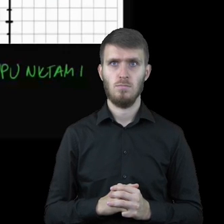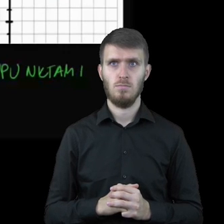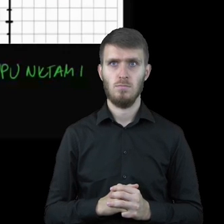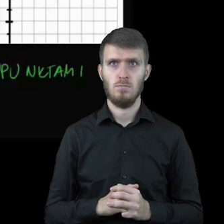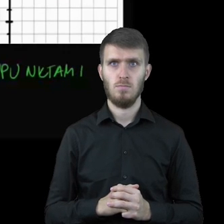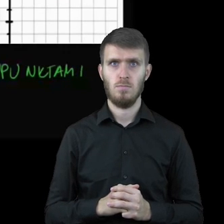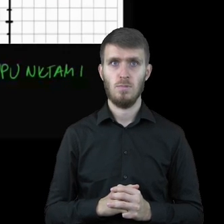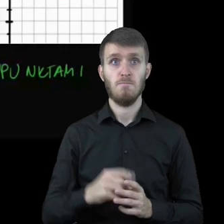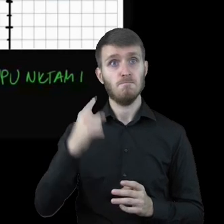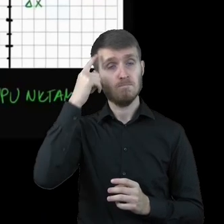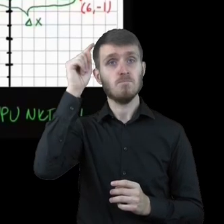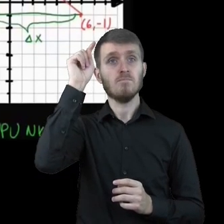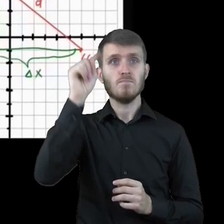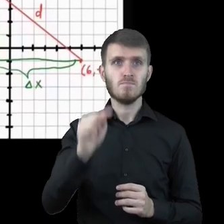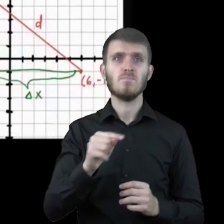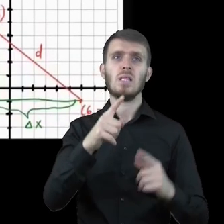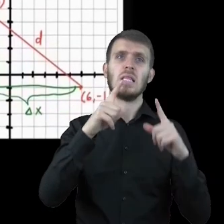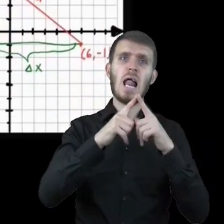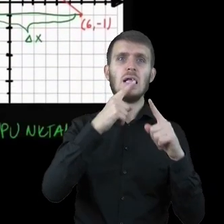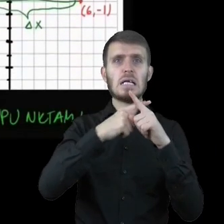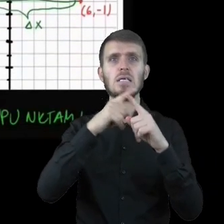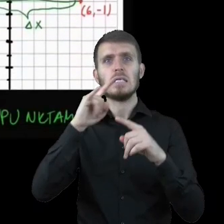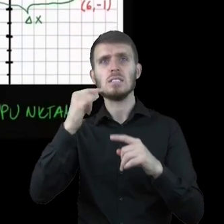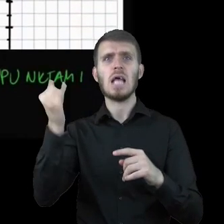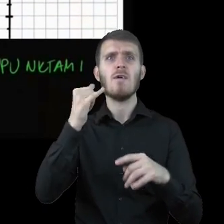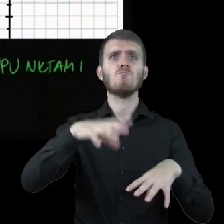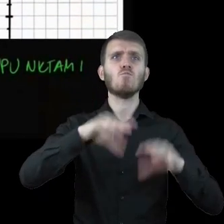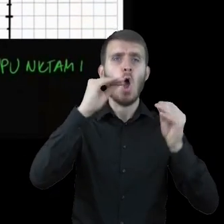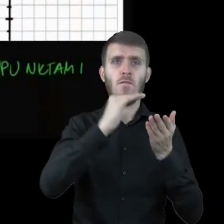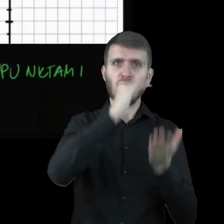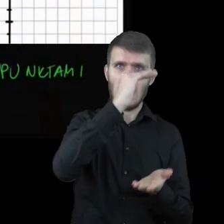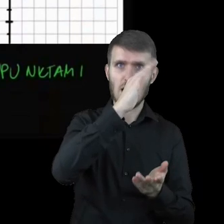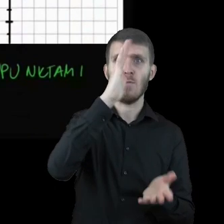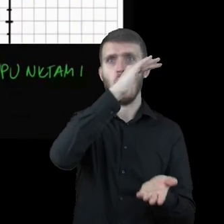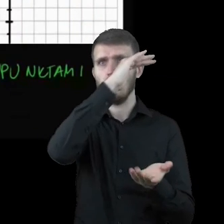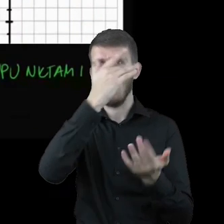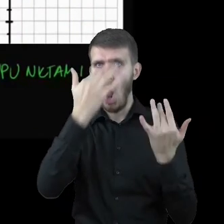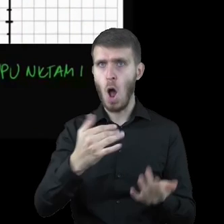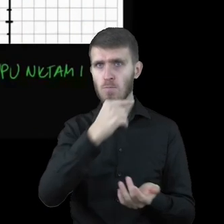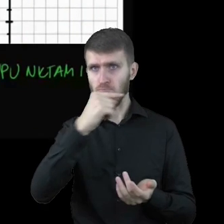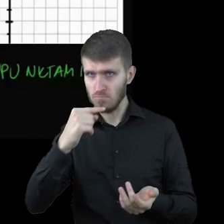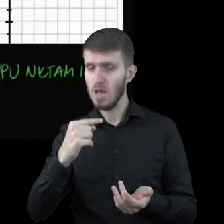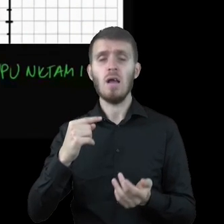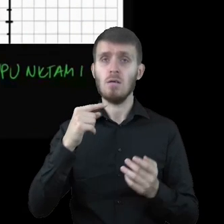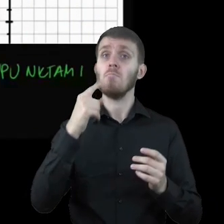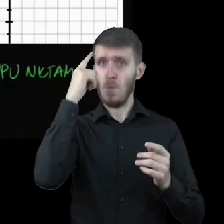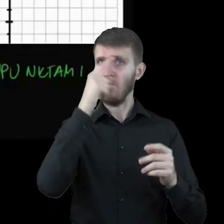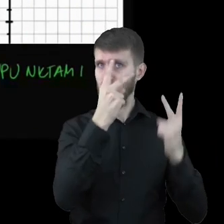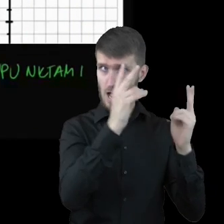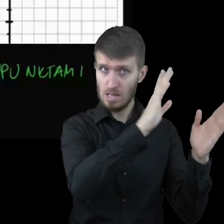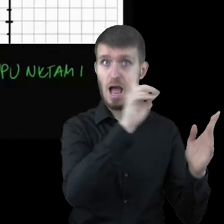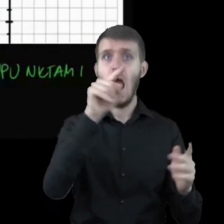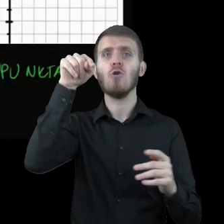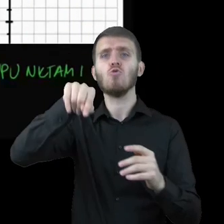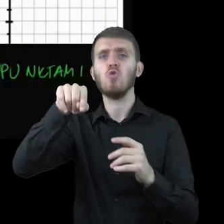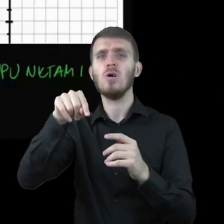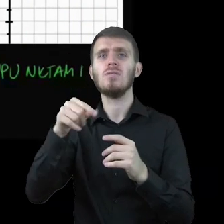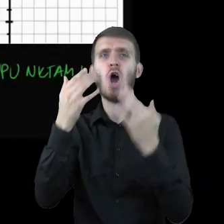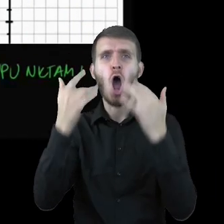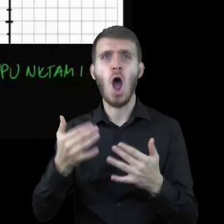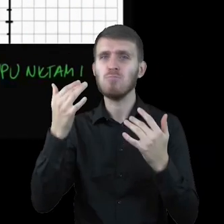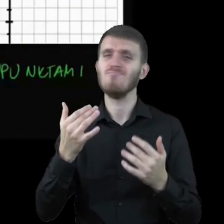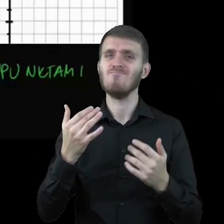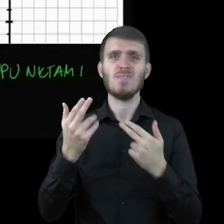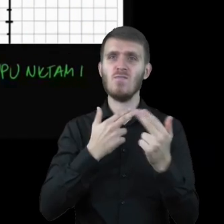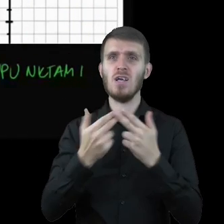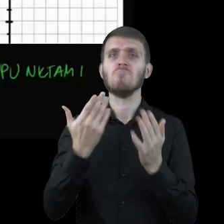przykładach, prawda, tutaj ten delta X, delta Y, to myśmy odejmowali, prawda, od większej współrzędnej i